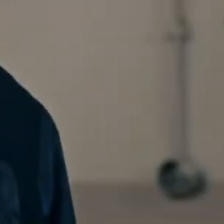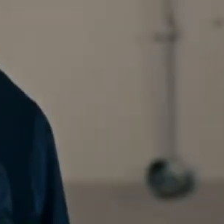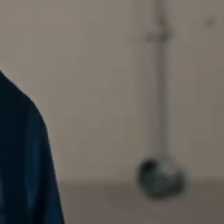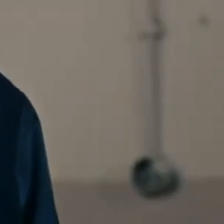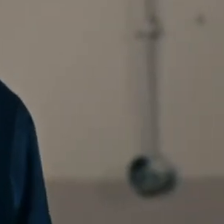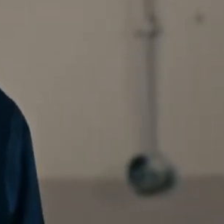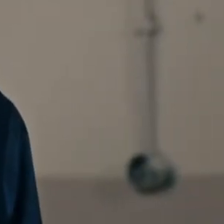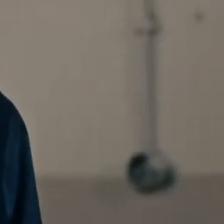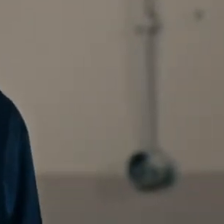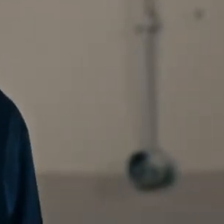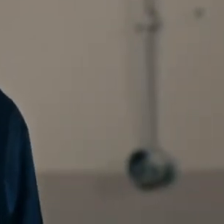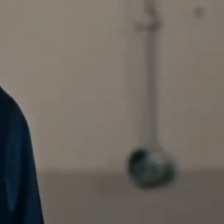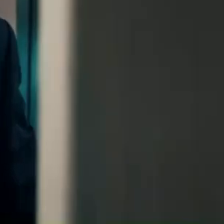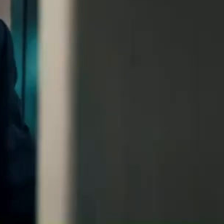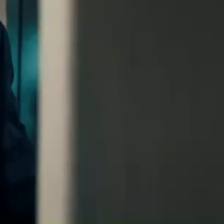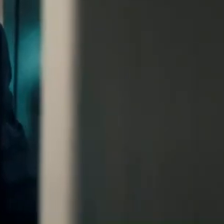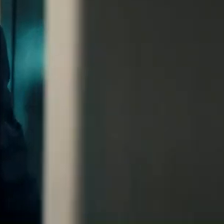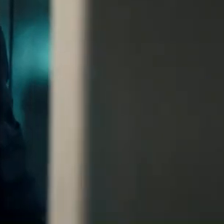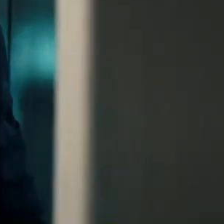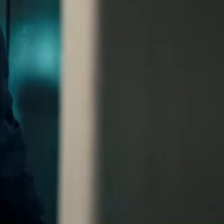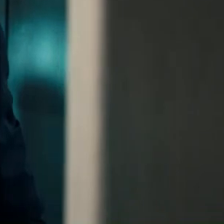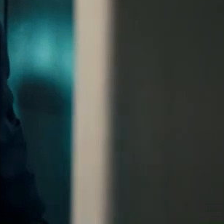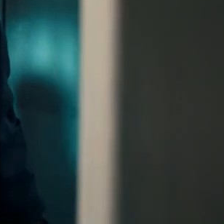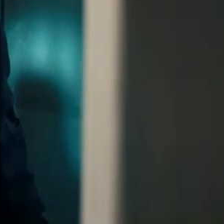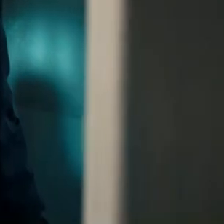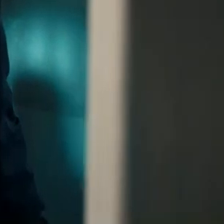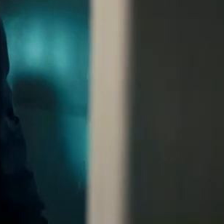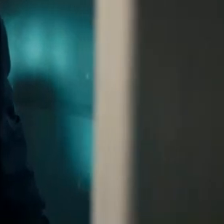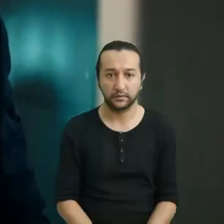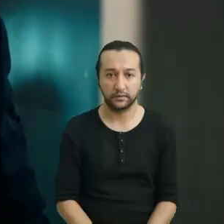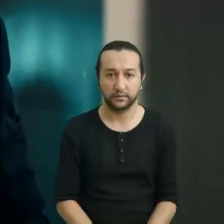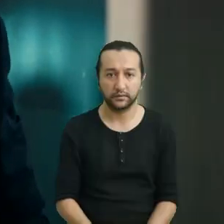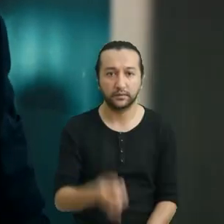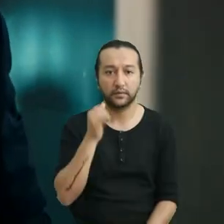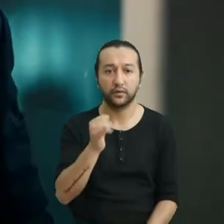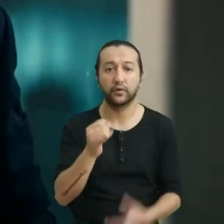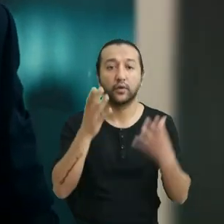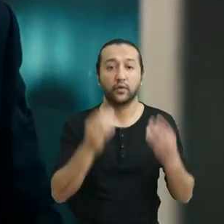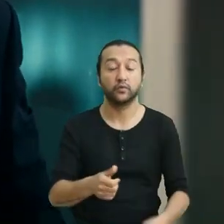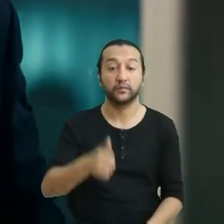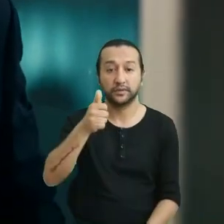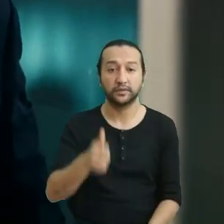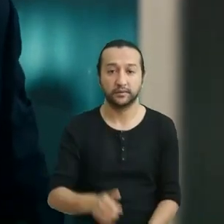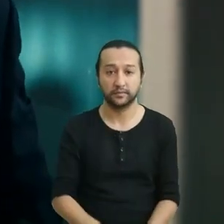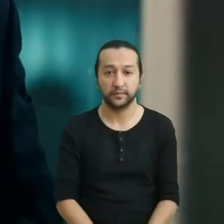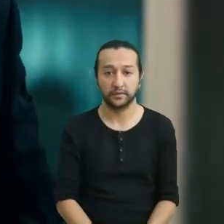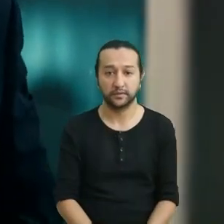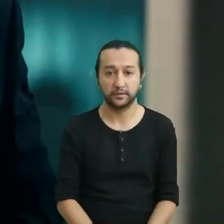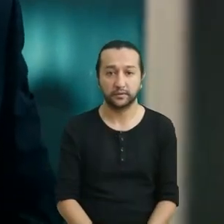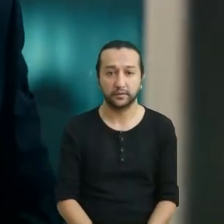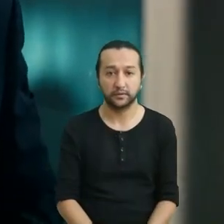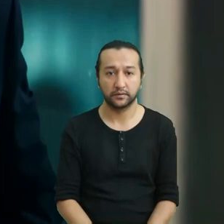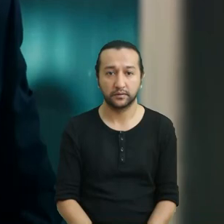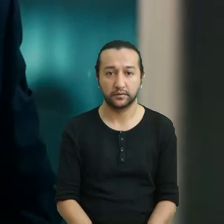Gözleri yaşlı. Asaf'ın arkasında aynadaki yansımasına bakıyor. Kutuldu başkanım.